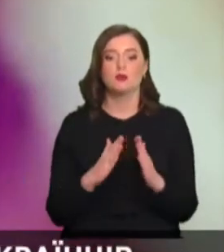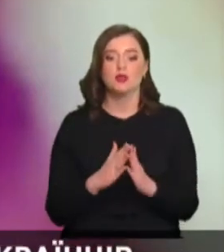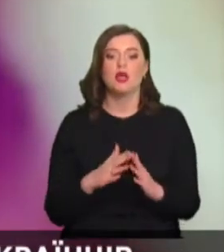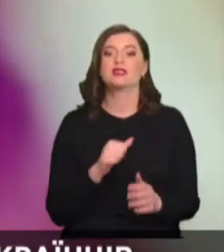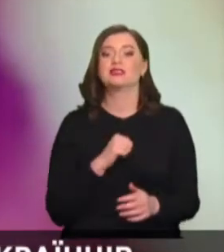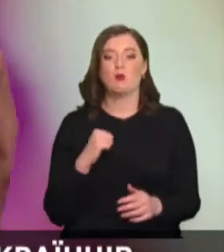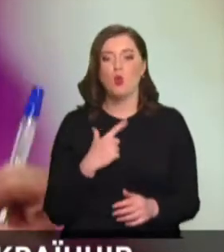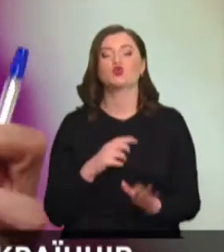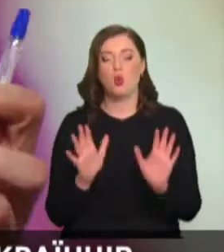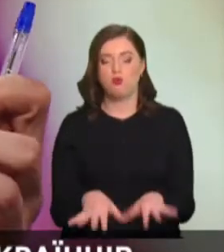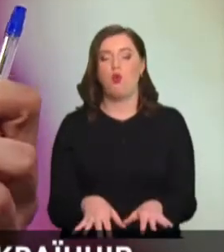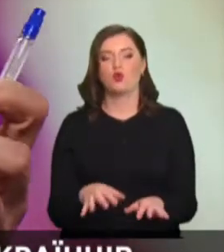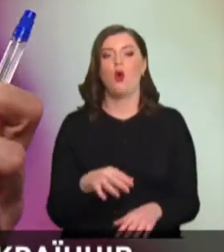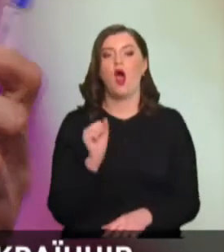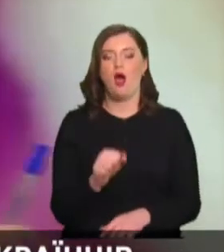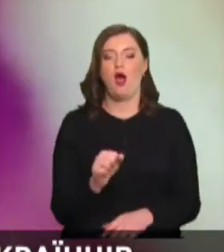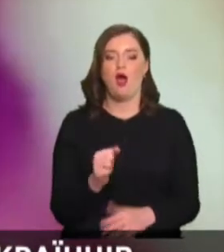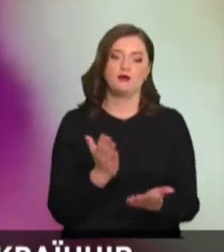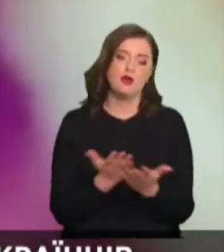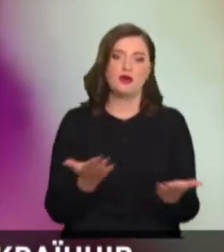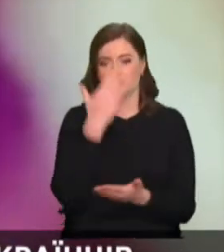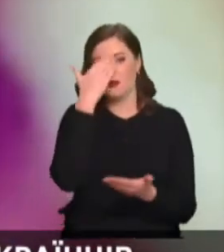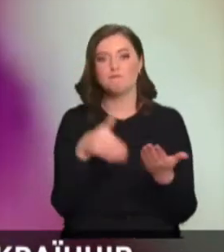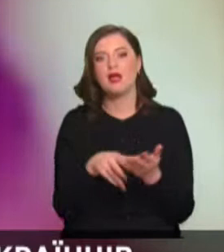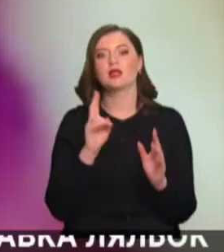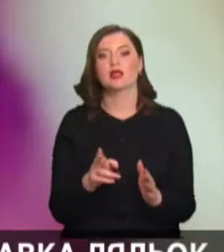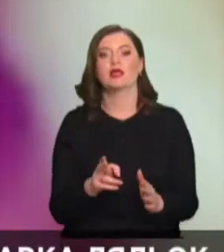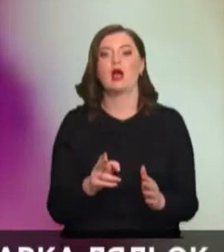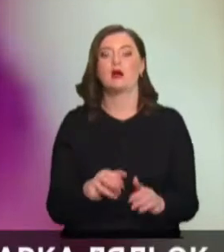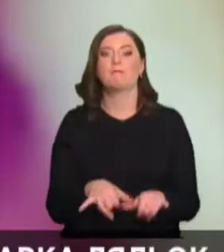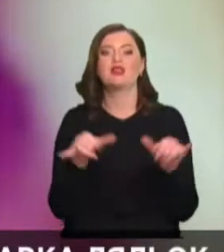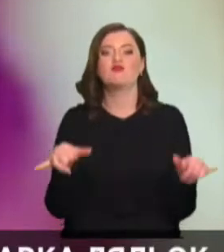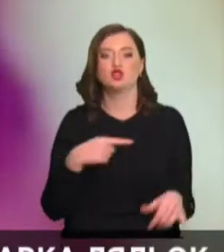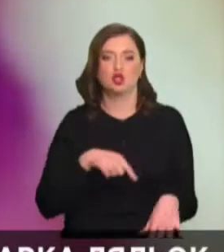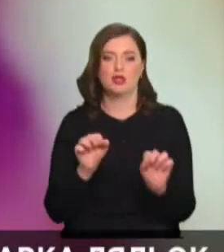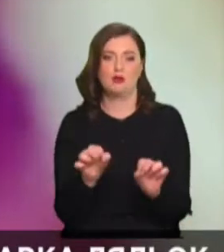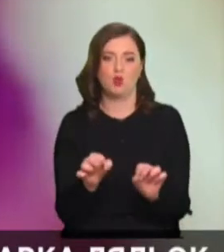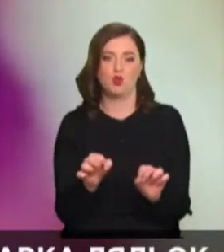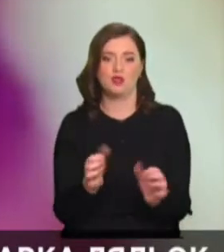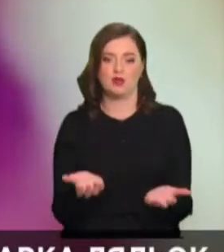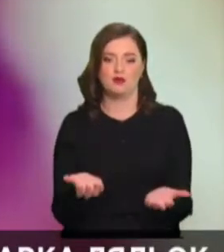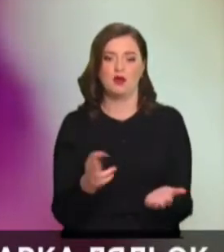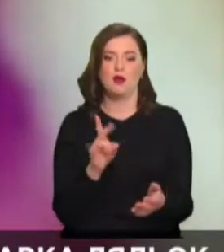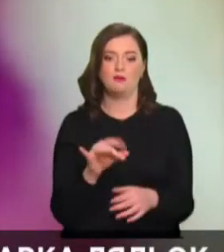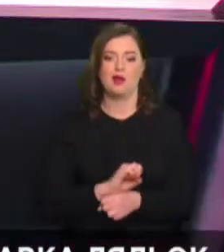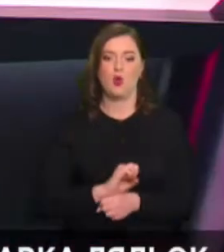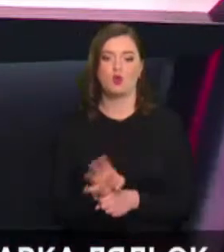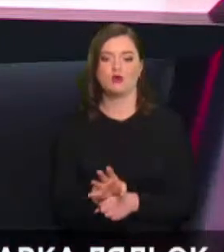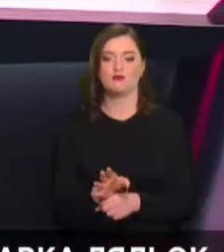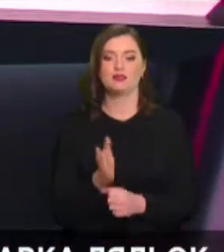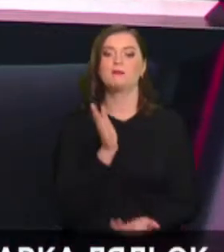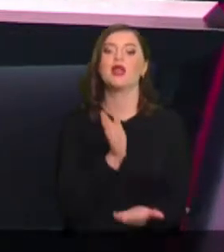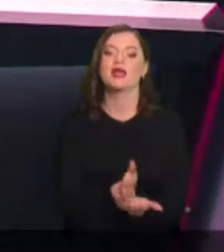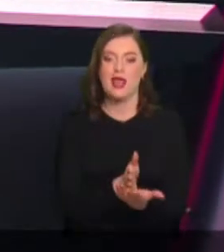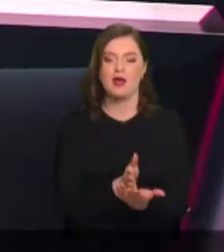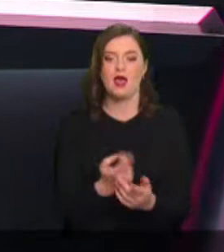собою, але є якісь методи, як підвищити імунітет, скажімо так, так? При коронавірусі саме. Звісно, є.